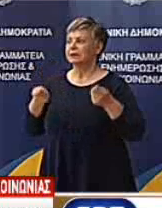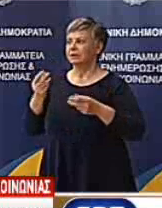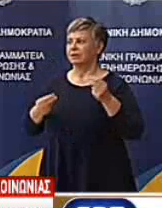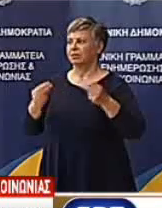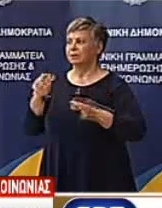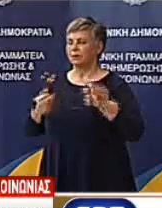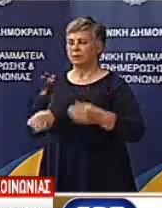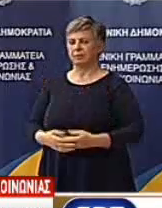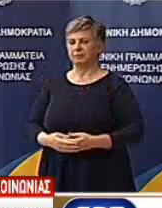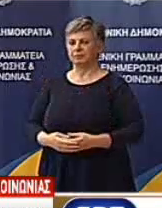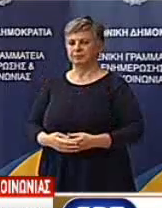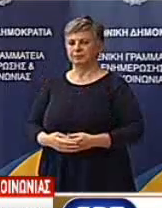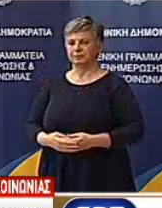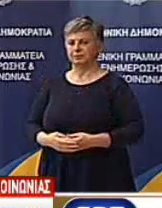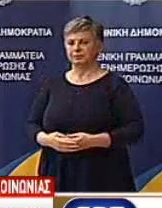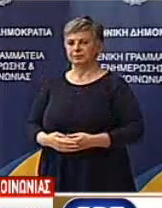Όχι νεράκι, ήχο.